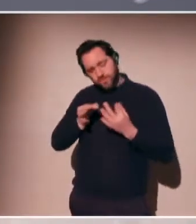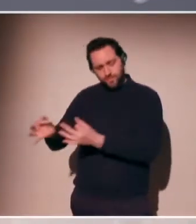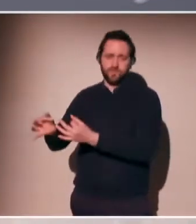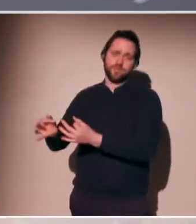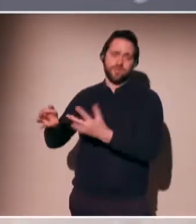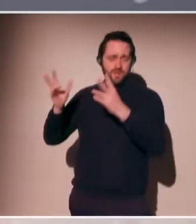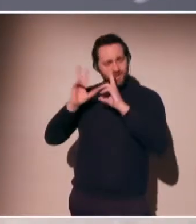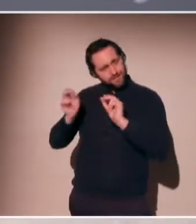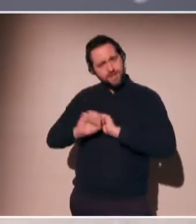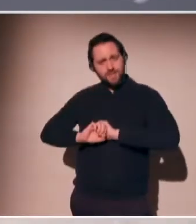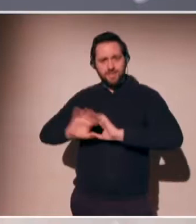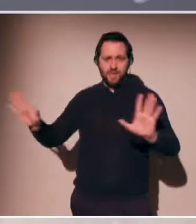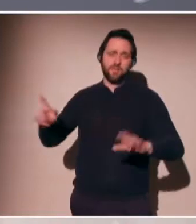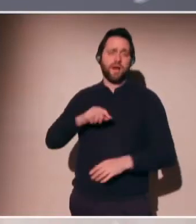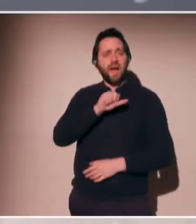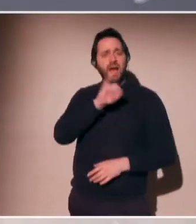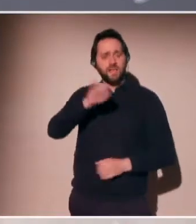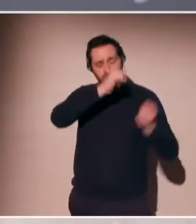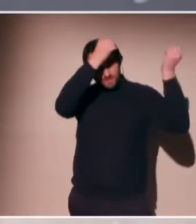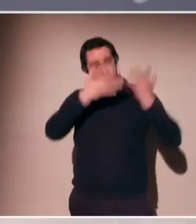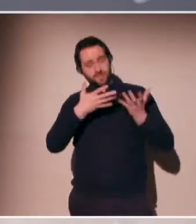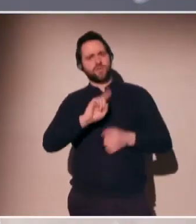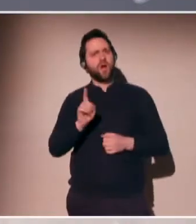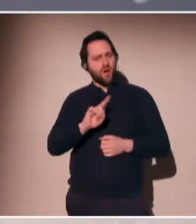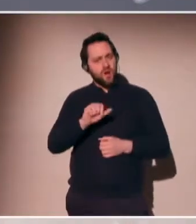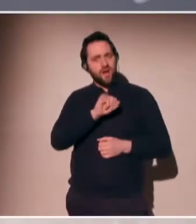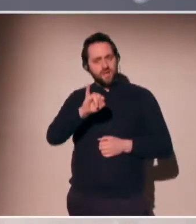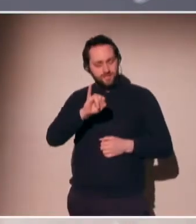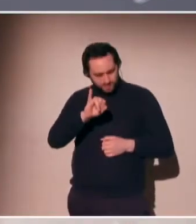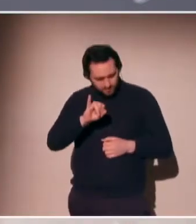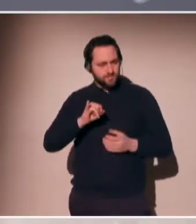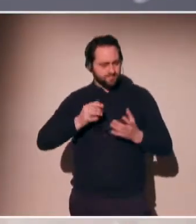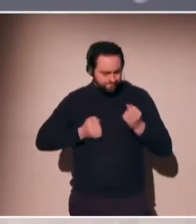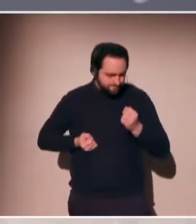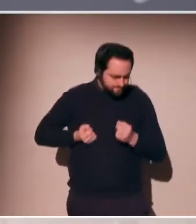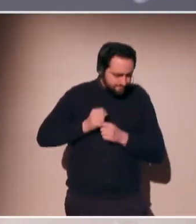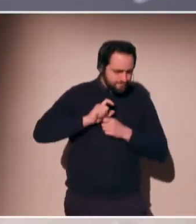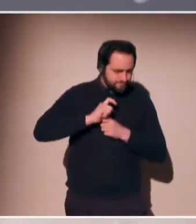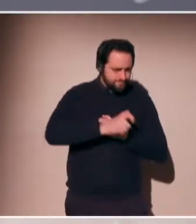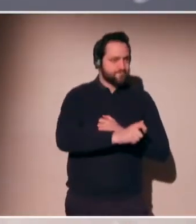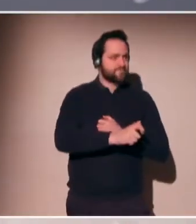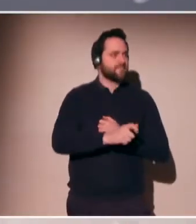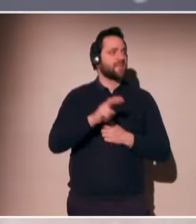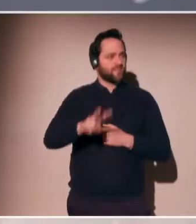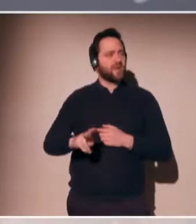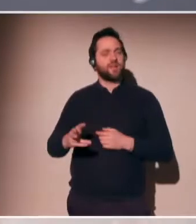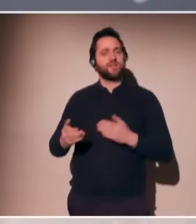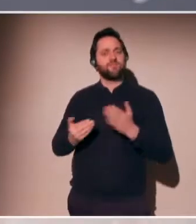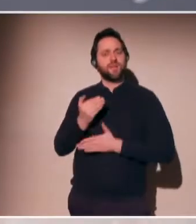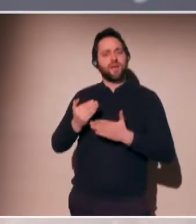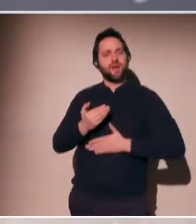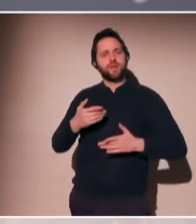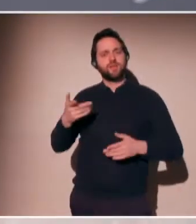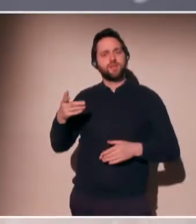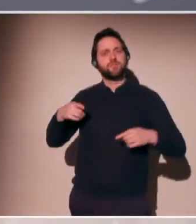eux. Tout à l'heure, par exemple, le ministre a dit « les algorithmes décident ». Avec tout le respect que je dois au ministre, non, les algorithmes ne décident